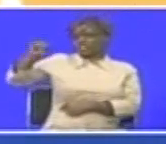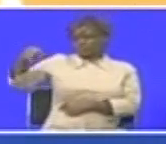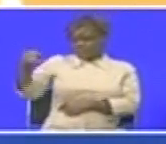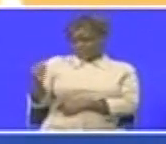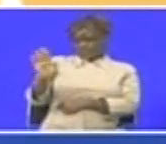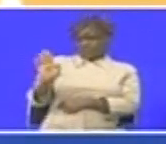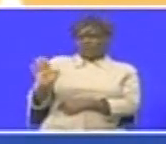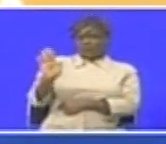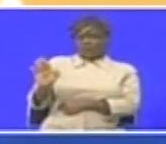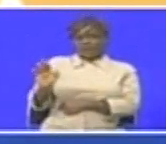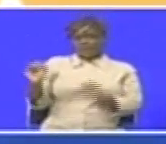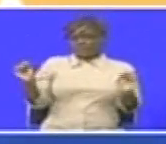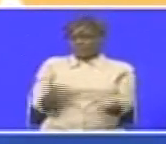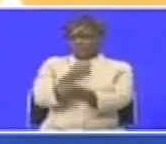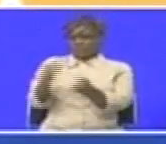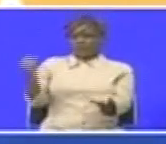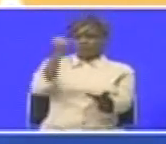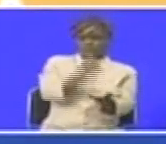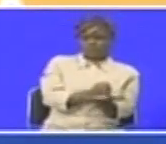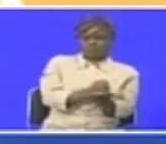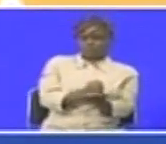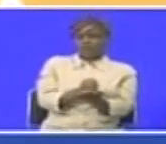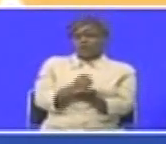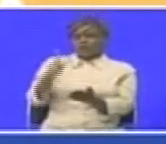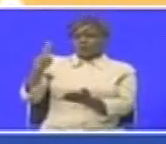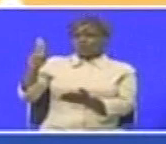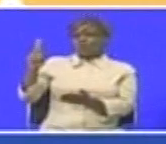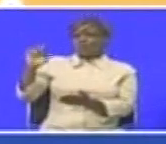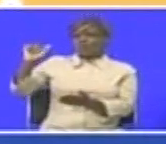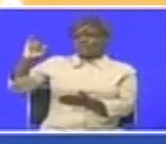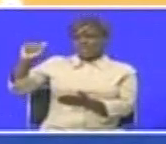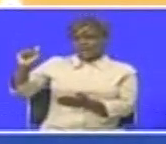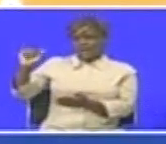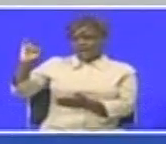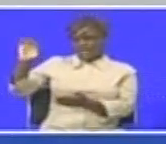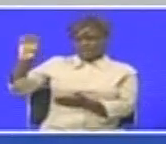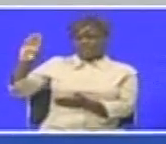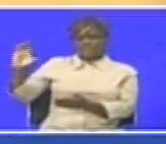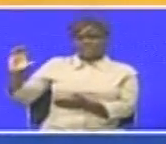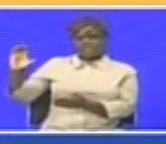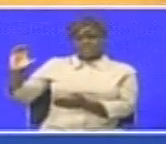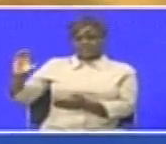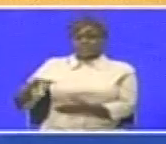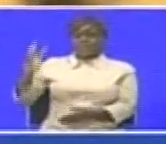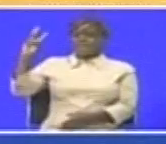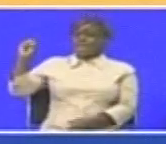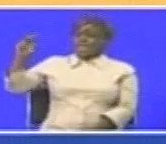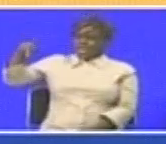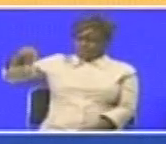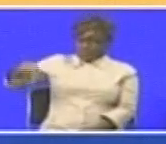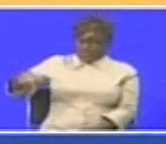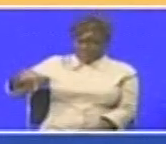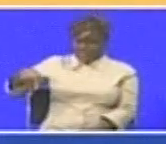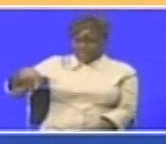Jubilee isingemteua Moses Kuria kwenye kamati ya ushauri ya IEBC. Mbunge wa